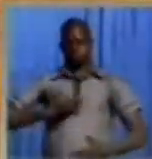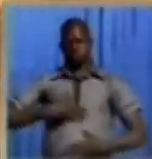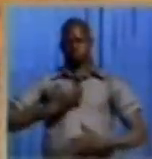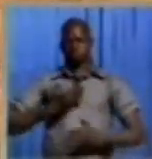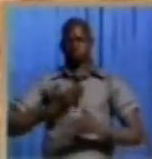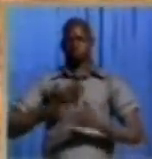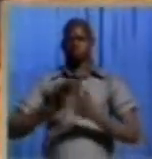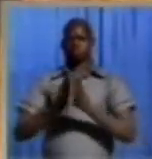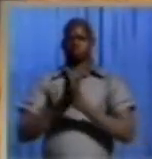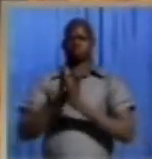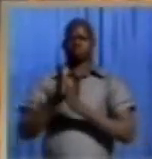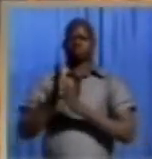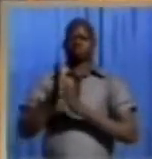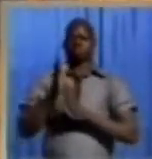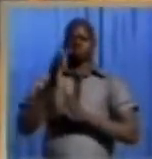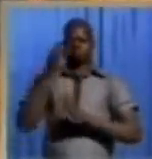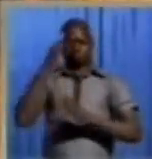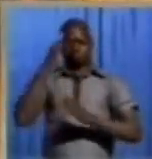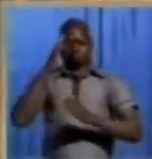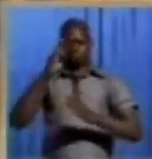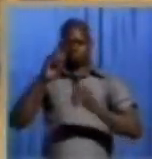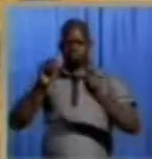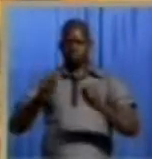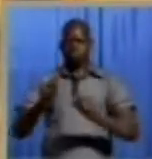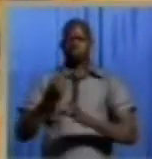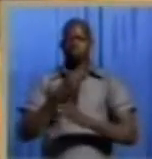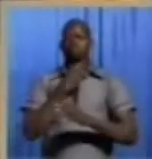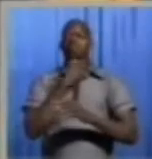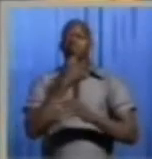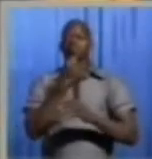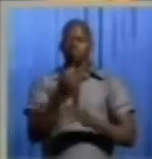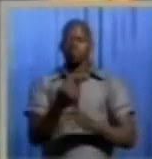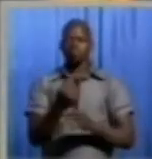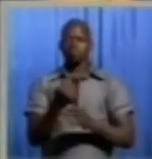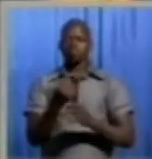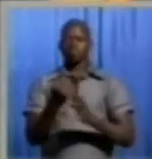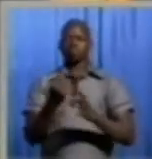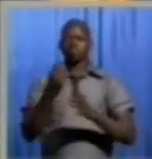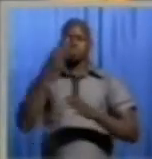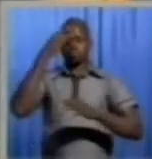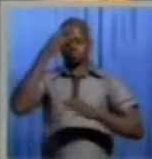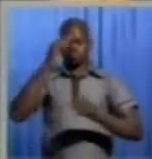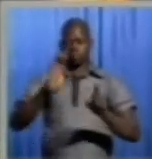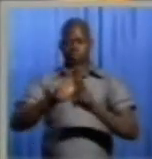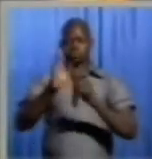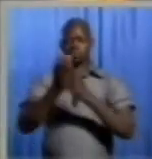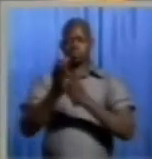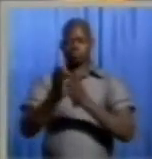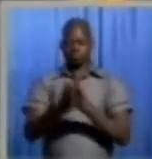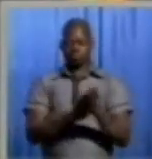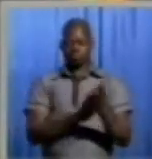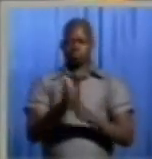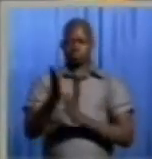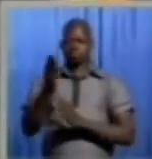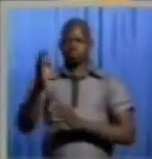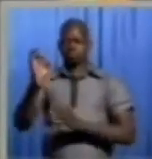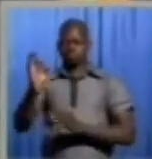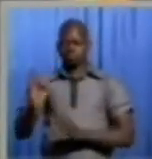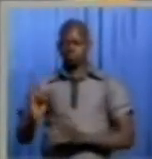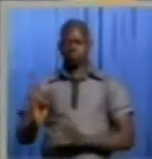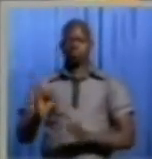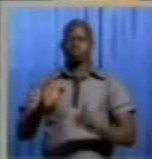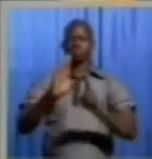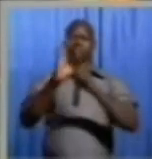ça ne dépasse pas ça. Donc, c'est tout ce que je voyais. C'est tout ça que j'ai accepté. Parce que la culture intéresse les Burkina Faso. La